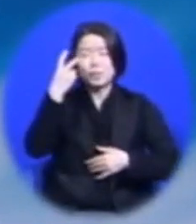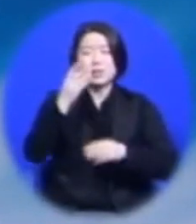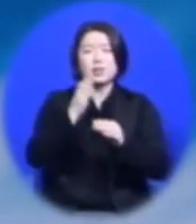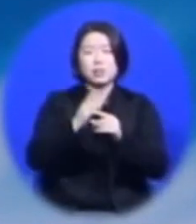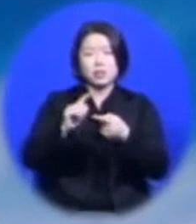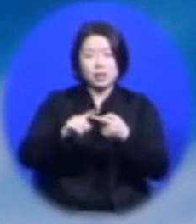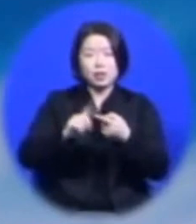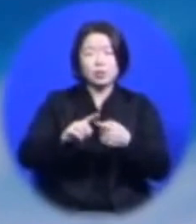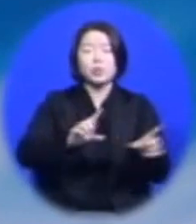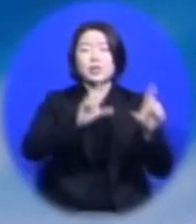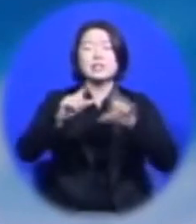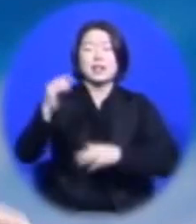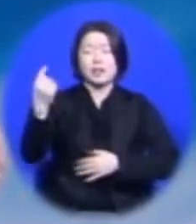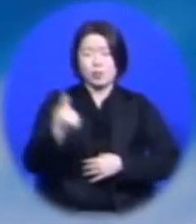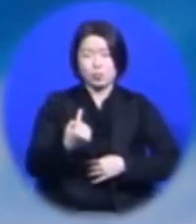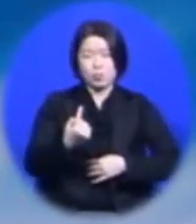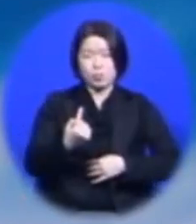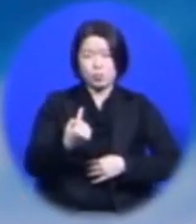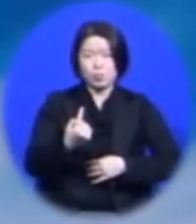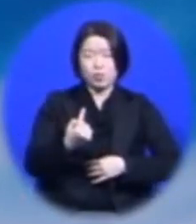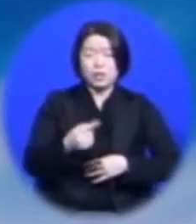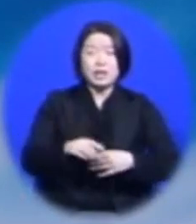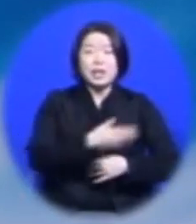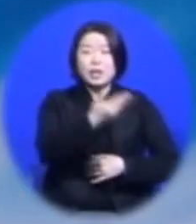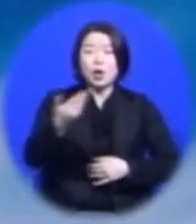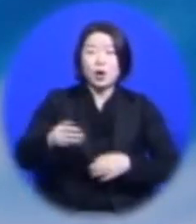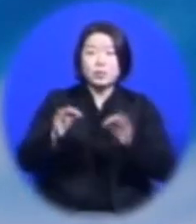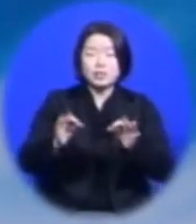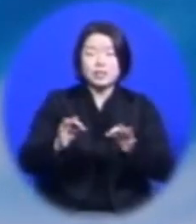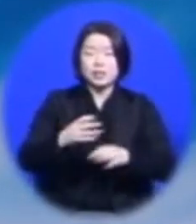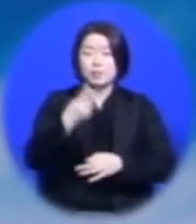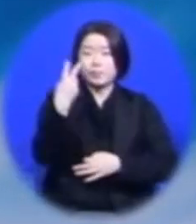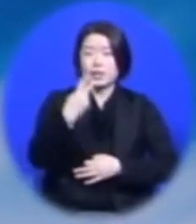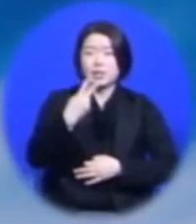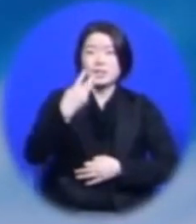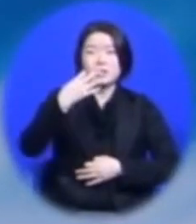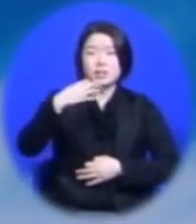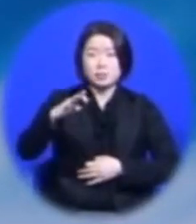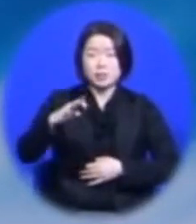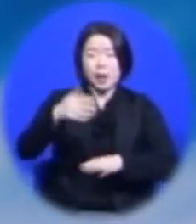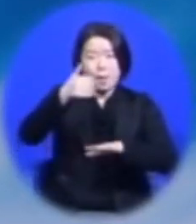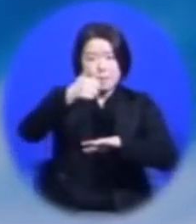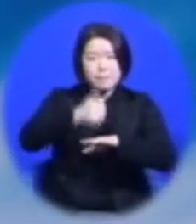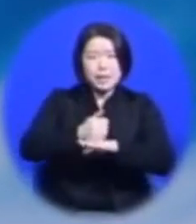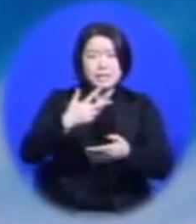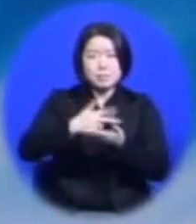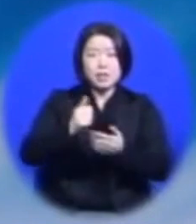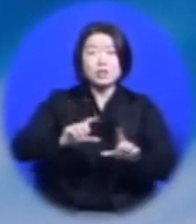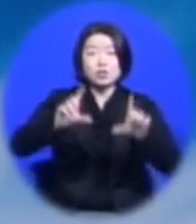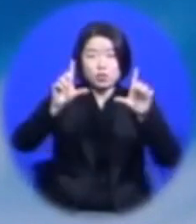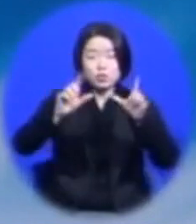겁니다. 여러분, 이제 2014년 마지막 주일입니다.